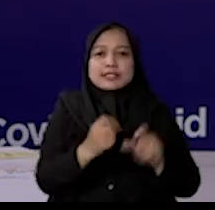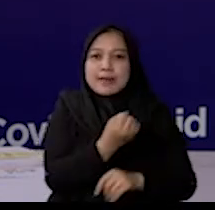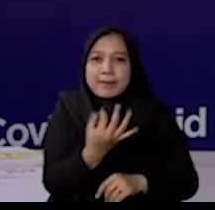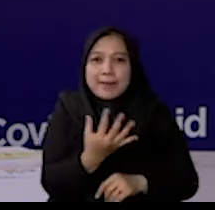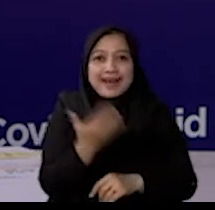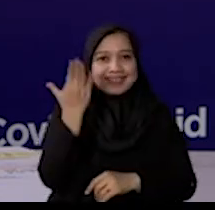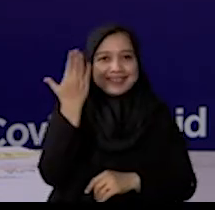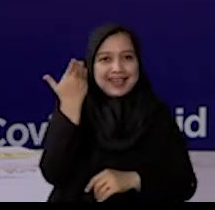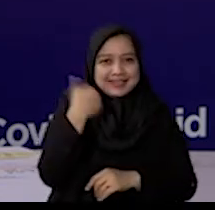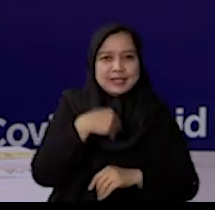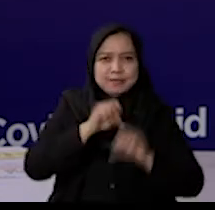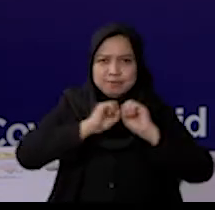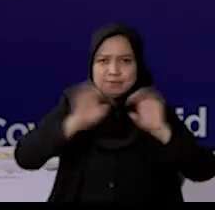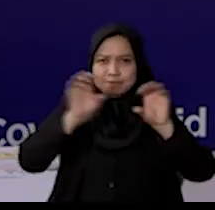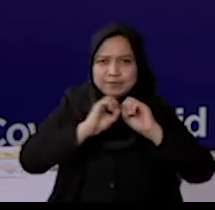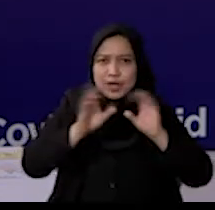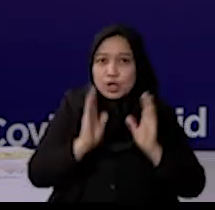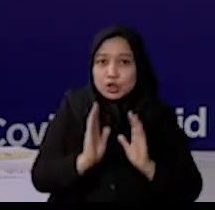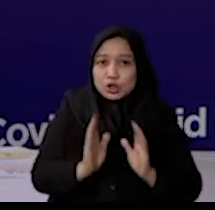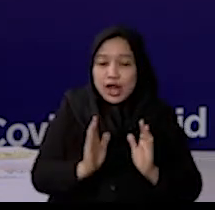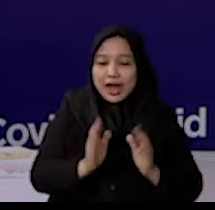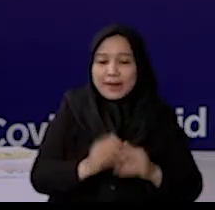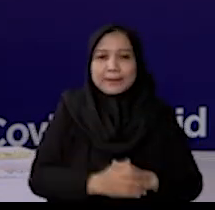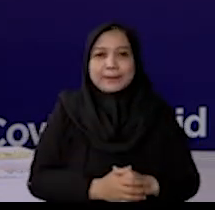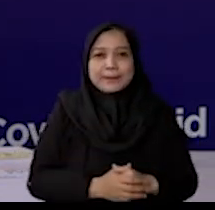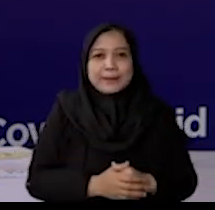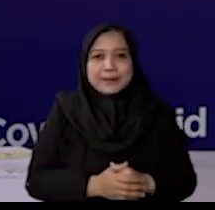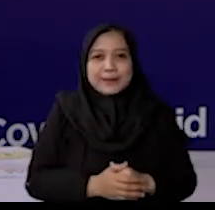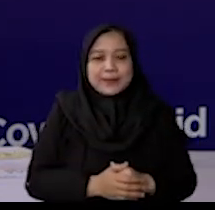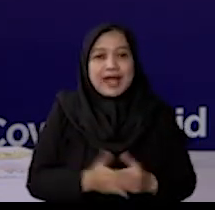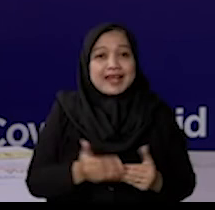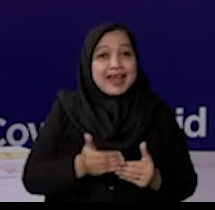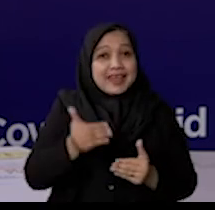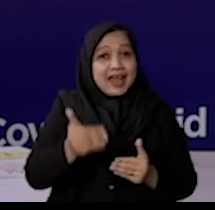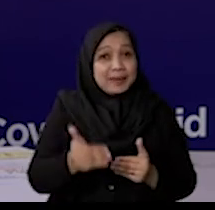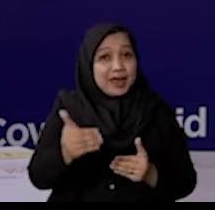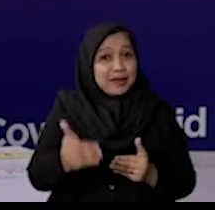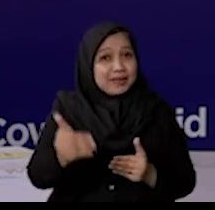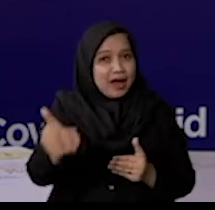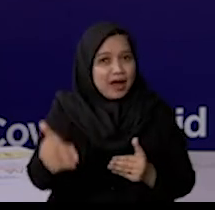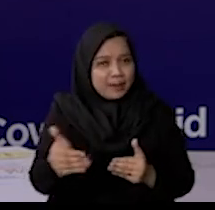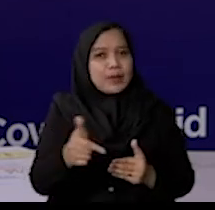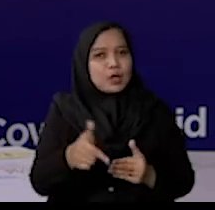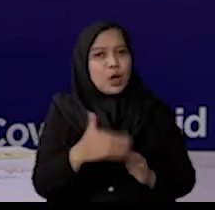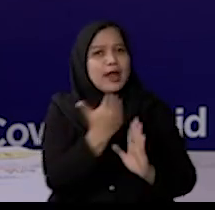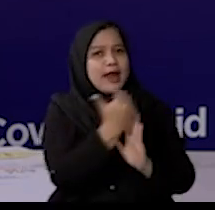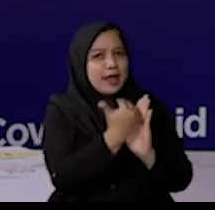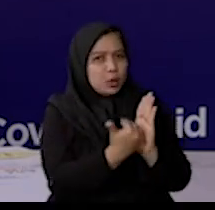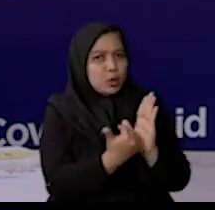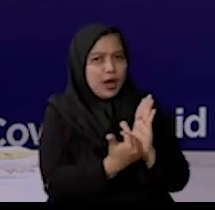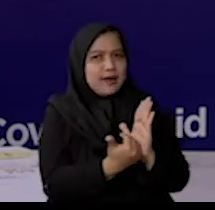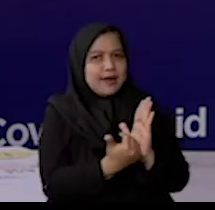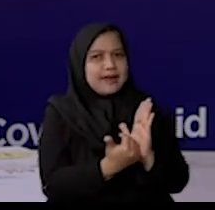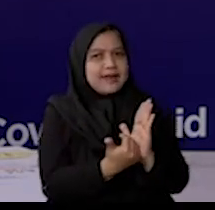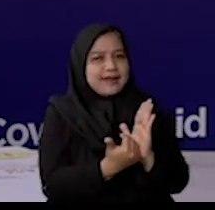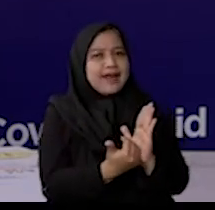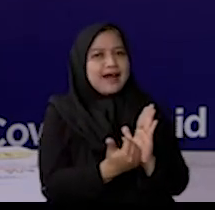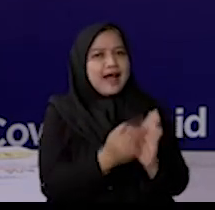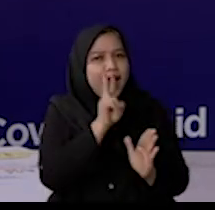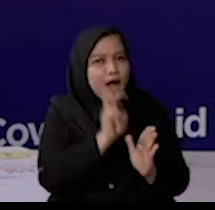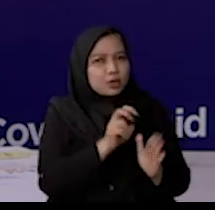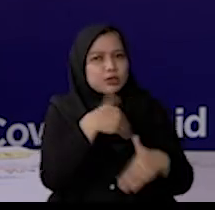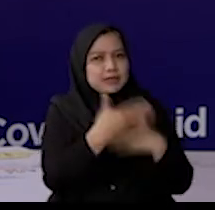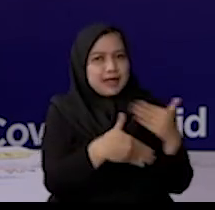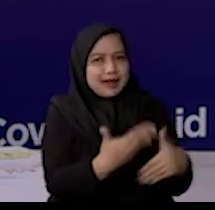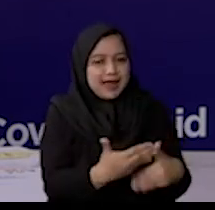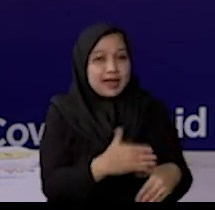saya jelaskan. Dan masing-masing tahapan ini memiliki ketentuan yang harus dipenuhi sehingga